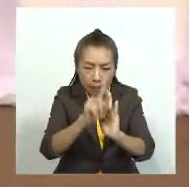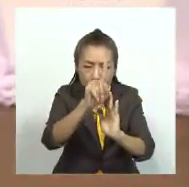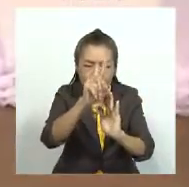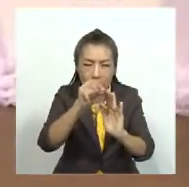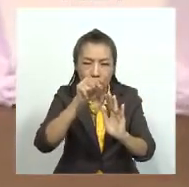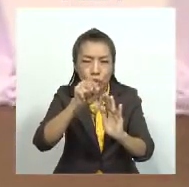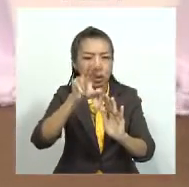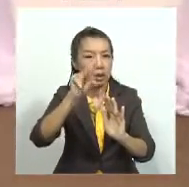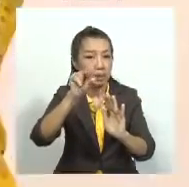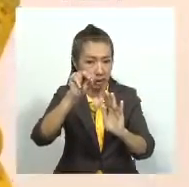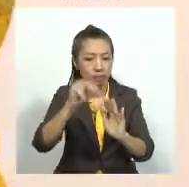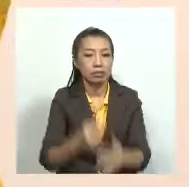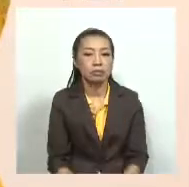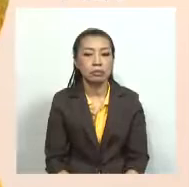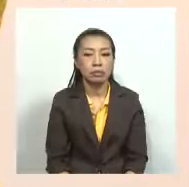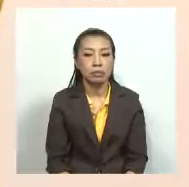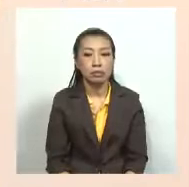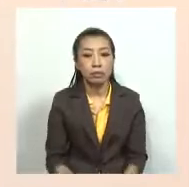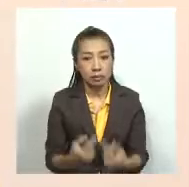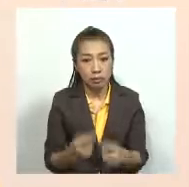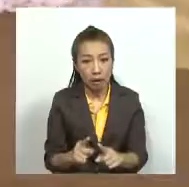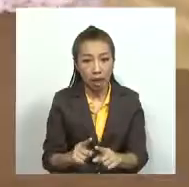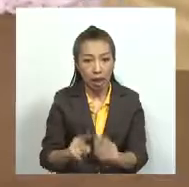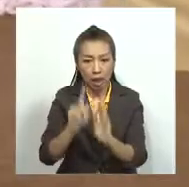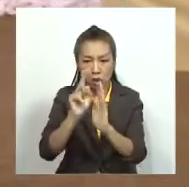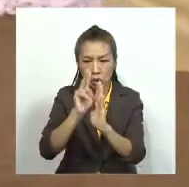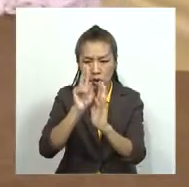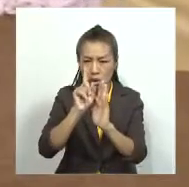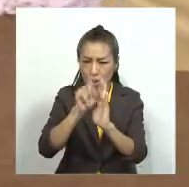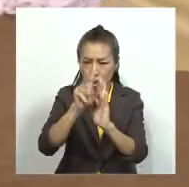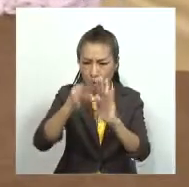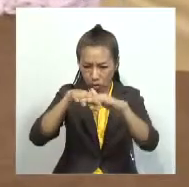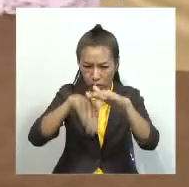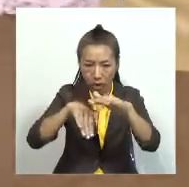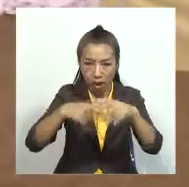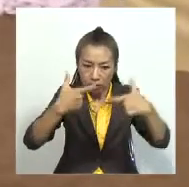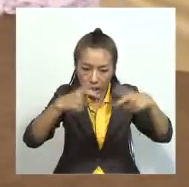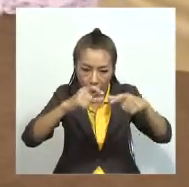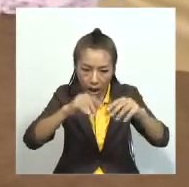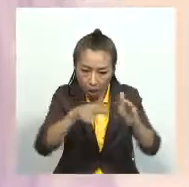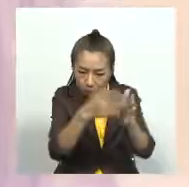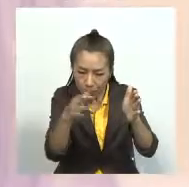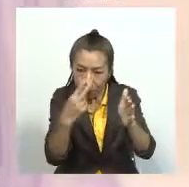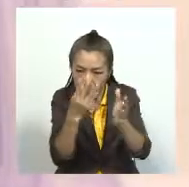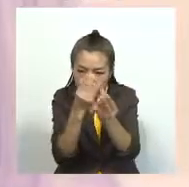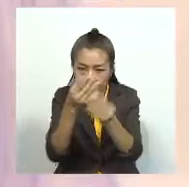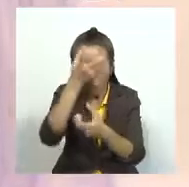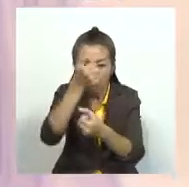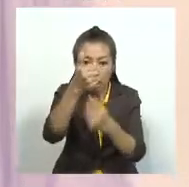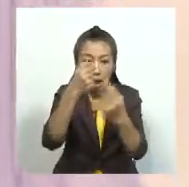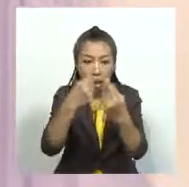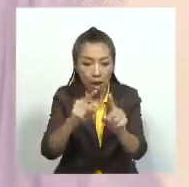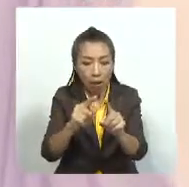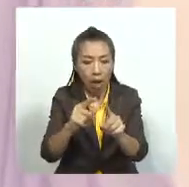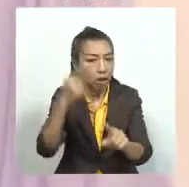1นาที30วินาทีแต่ก็ต้องไม่เกิน2นาทีค่ะเพื่อให้เนื้อหาน่าสนใจแต่ที่สำคัญก็คือ